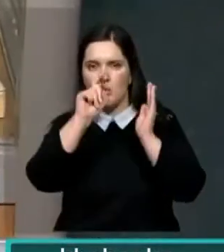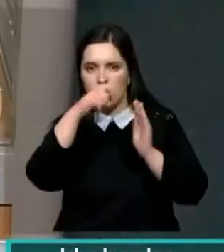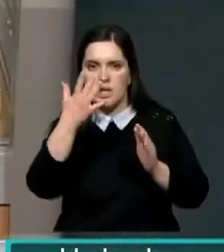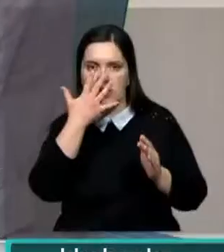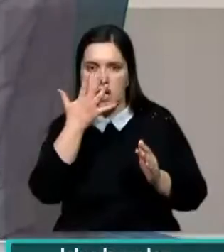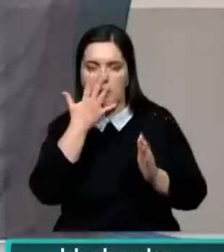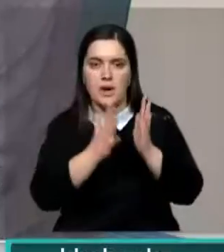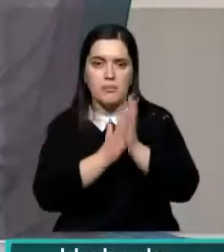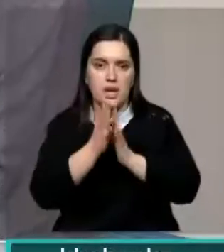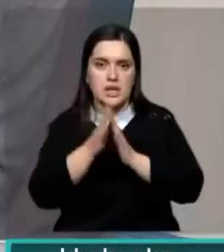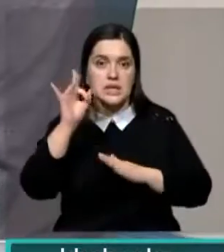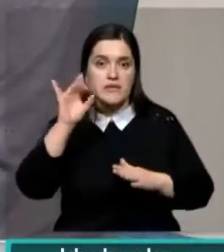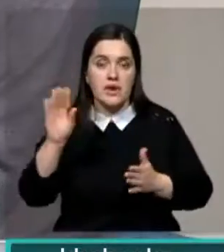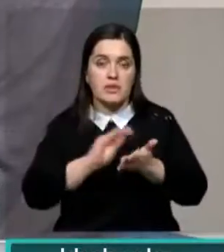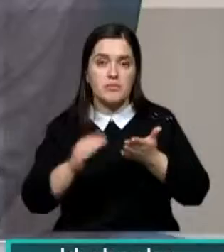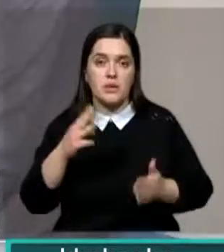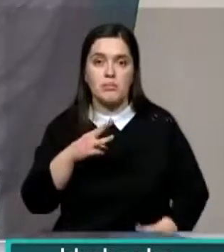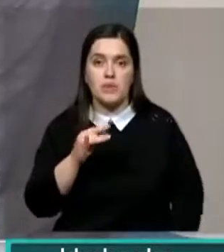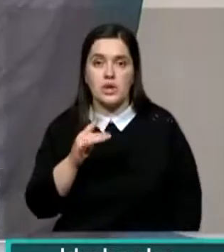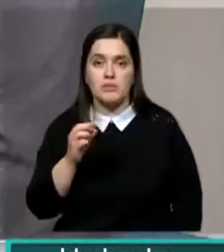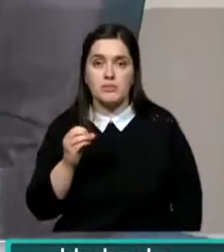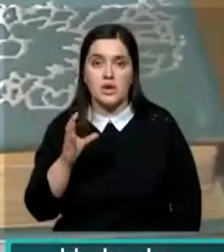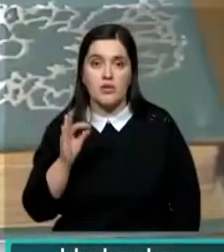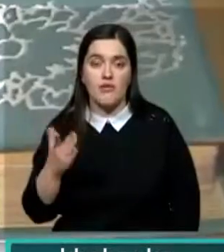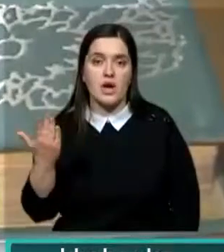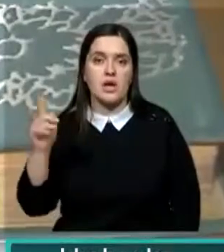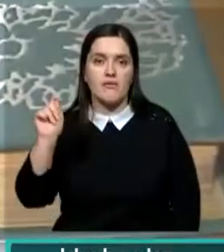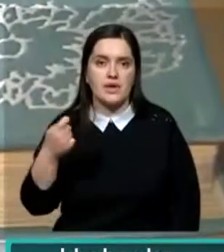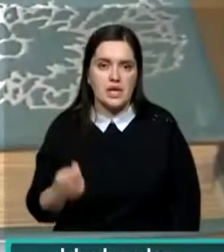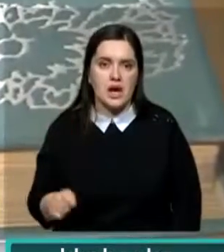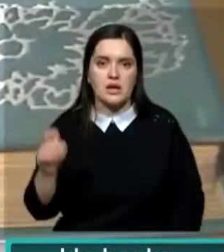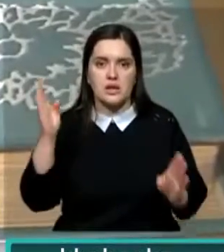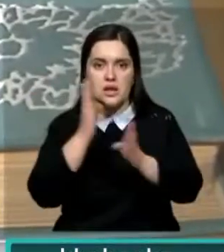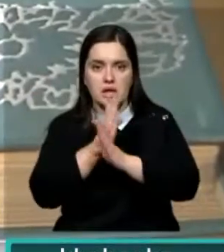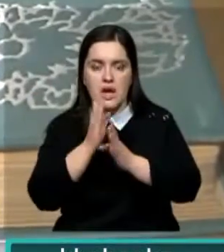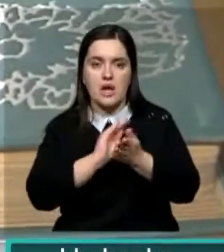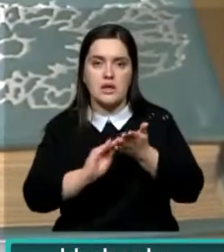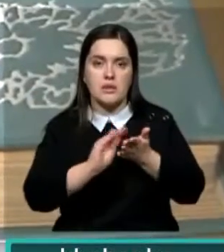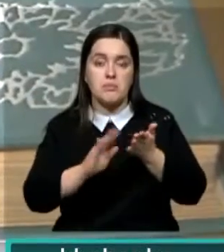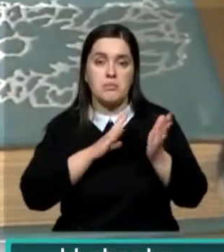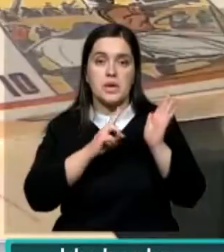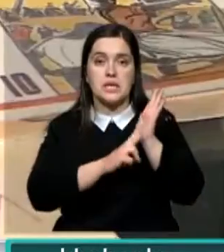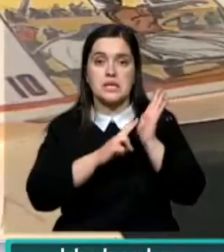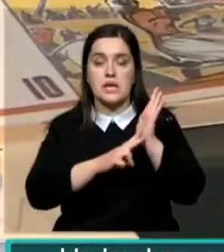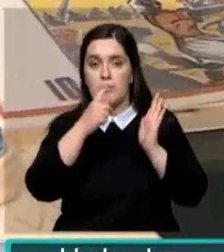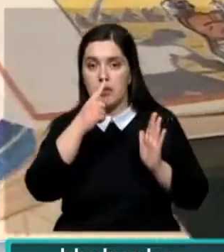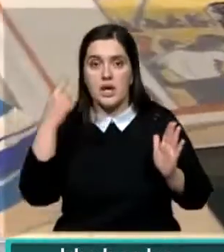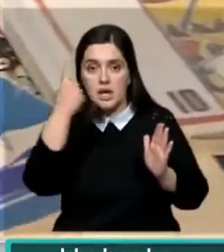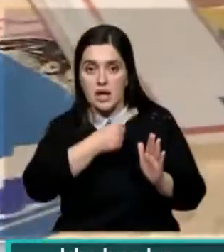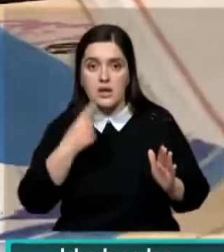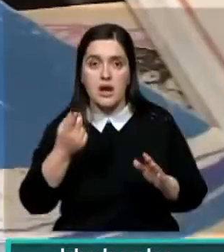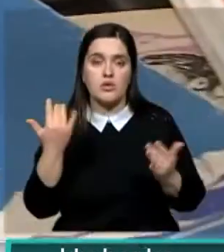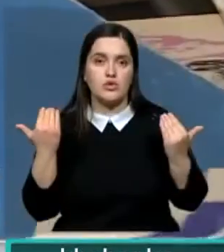один из самых известных произведений Саина Муратбекова. Они о войне, о конкретных судьбах. И хотя написаны они были